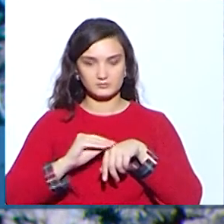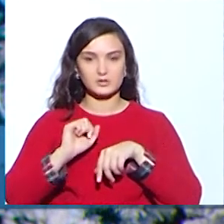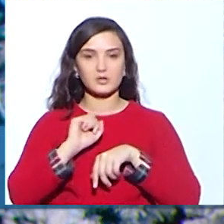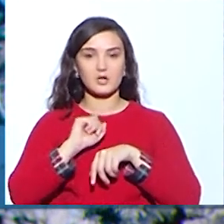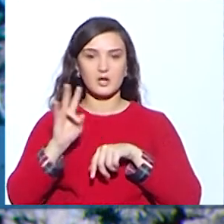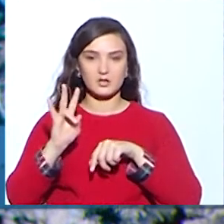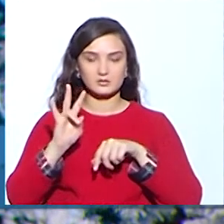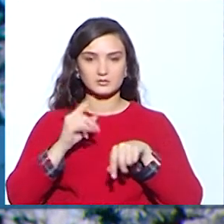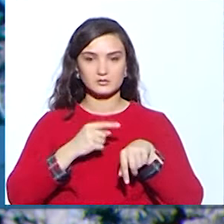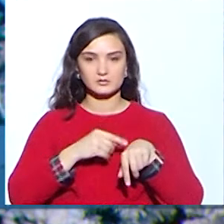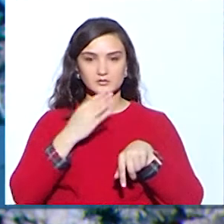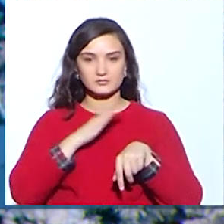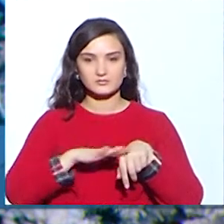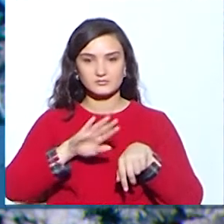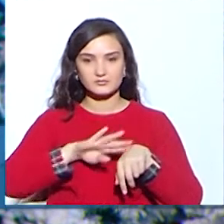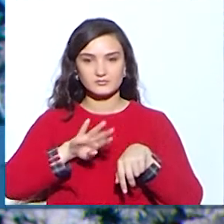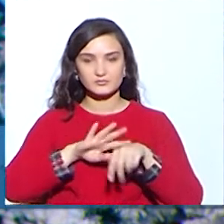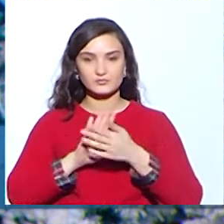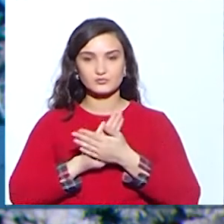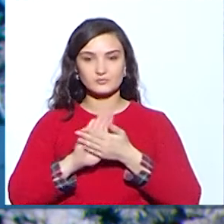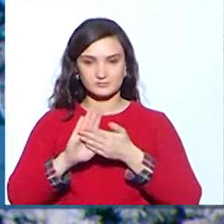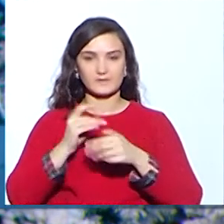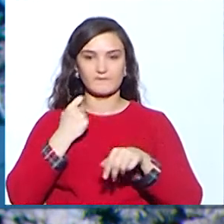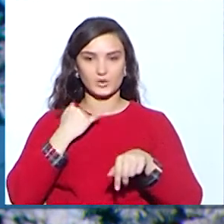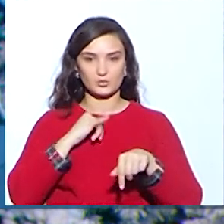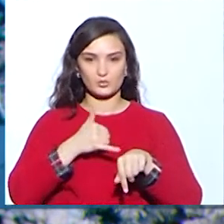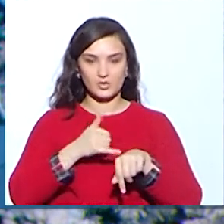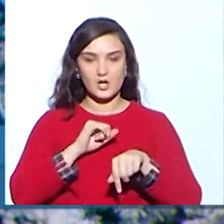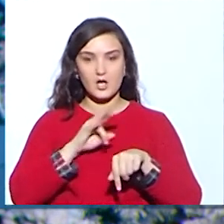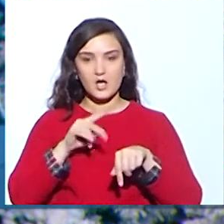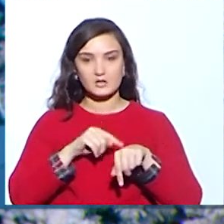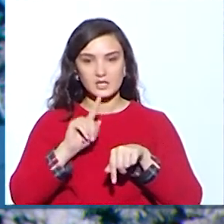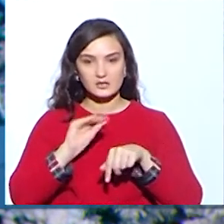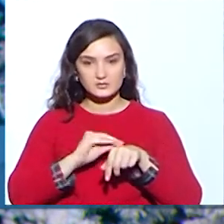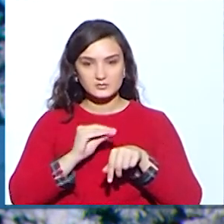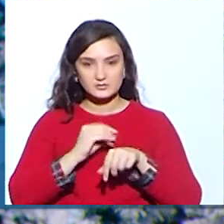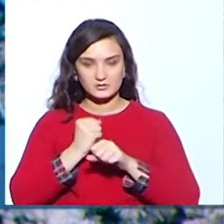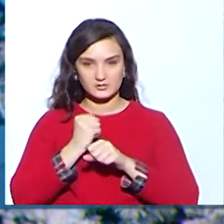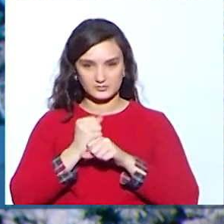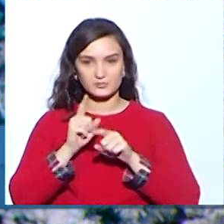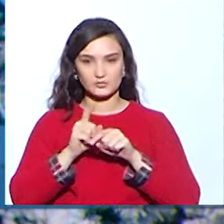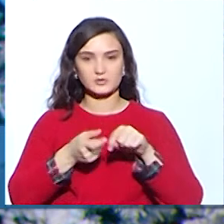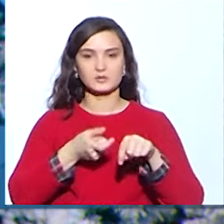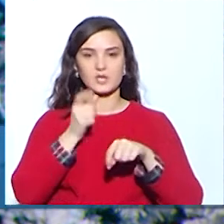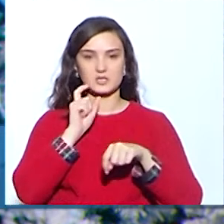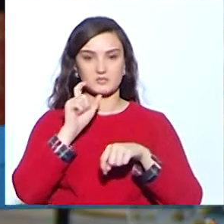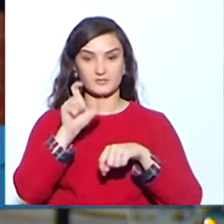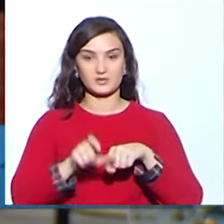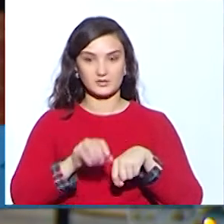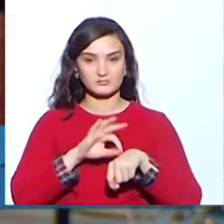ჭრილობის ჩამოსაბანად სადეზინფექციოდ და მანიპულაციის შესრულების დროს ასმევდნენ კიდეც დაზარალებულს.